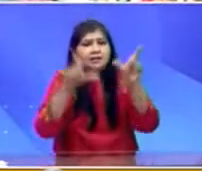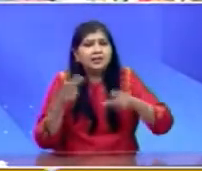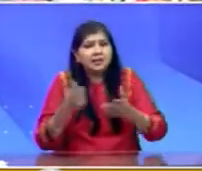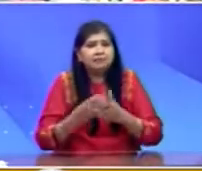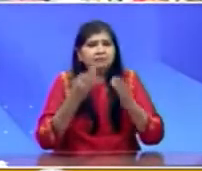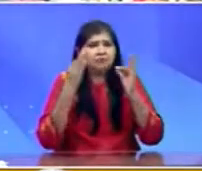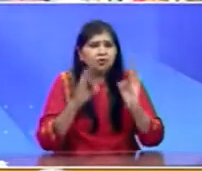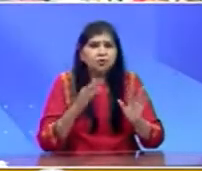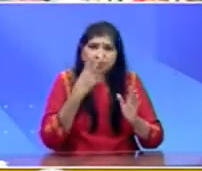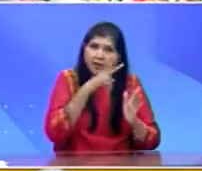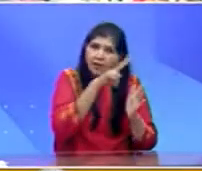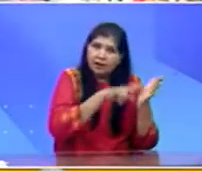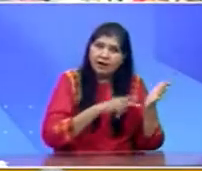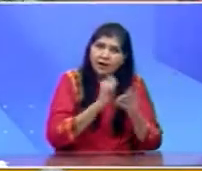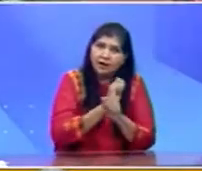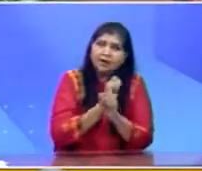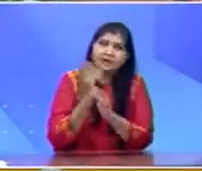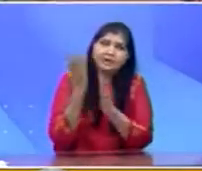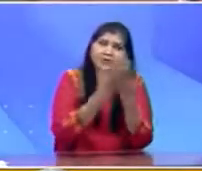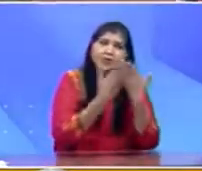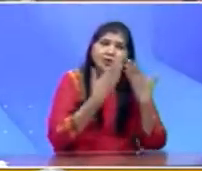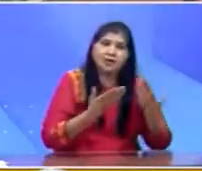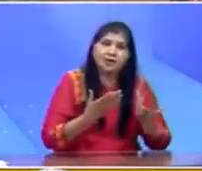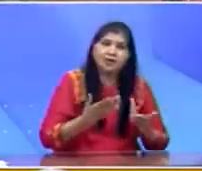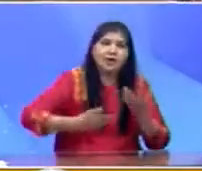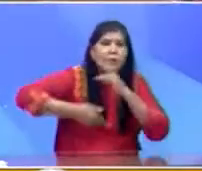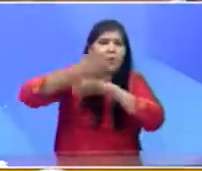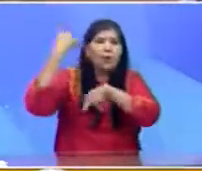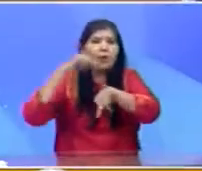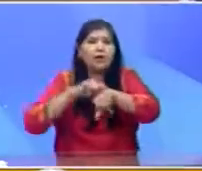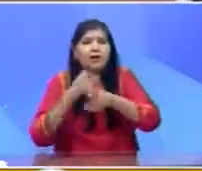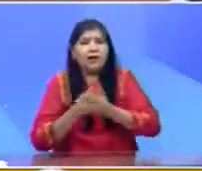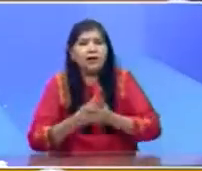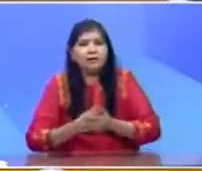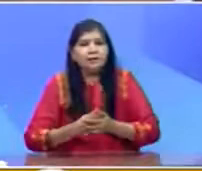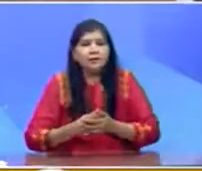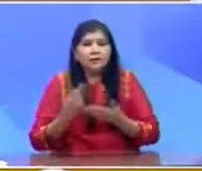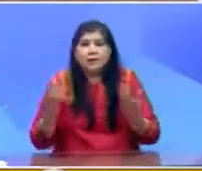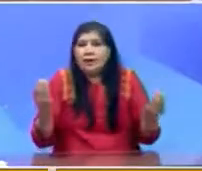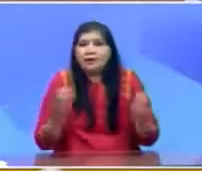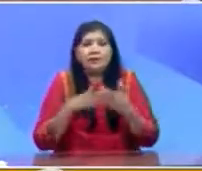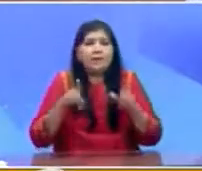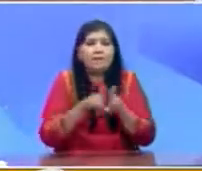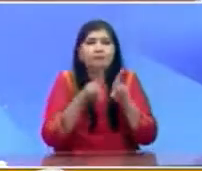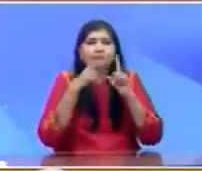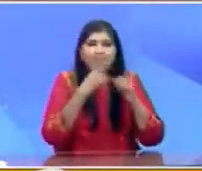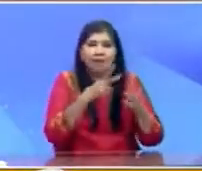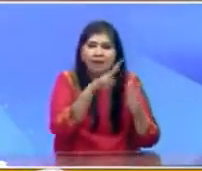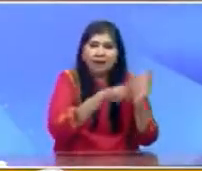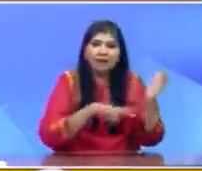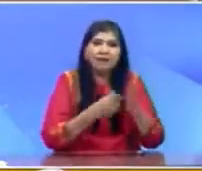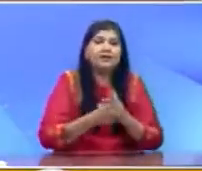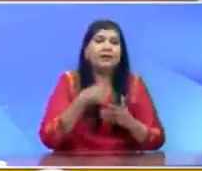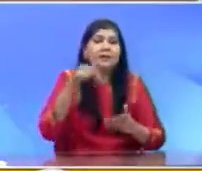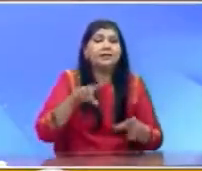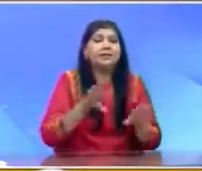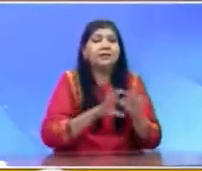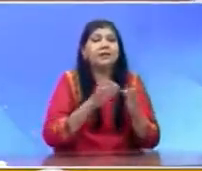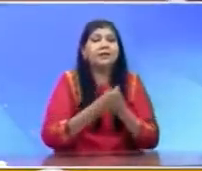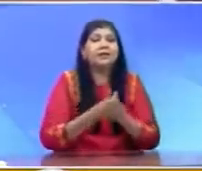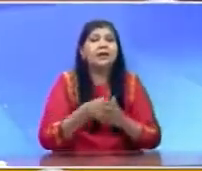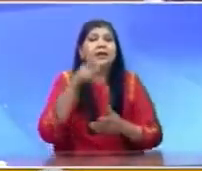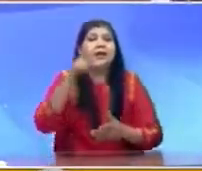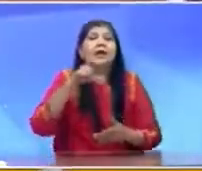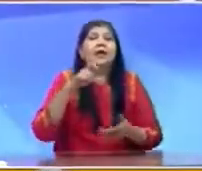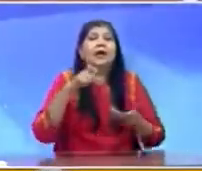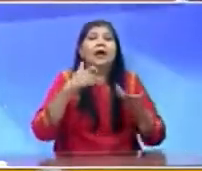सुंदर प्रस्तुतियां दी, इतिहास को जिंदा कर दिया। इसमें एक कार्निवल